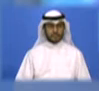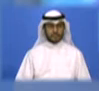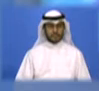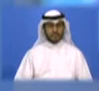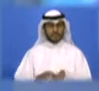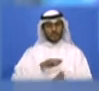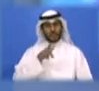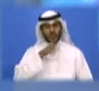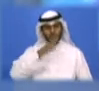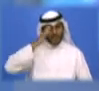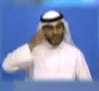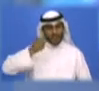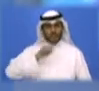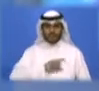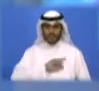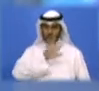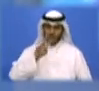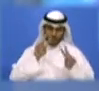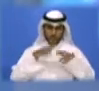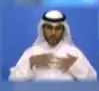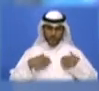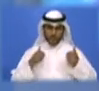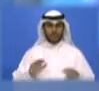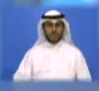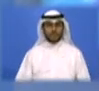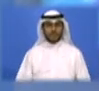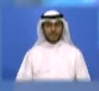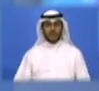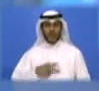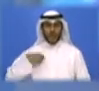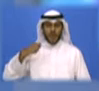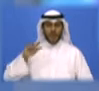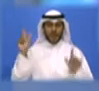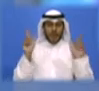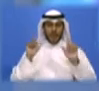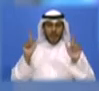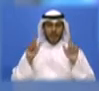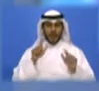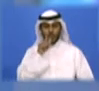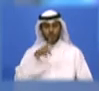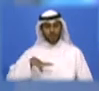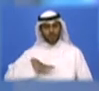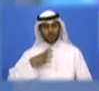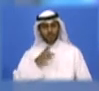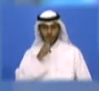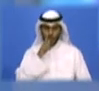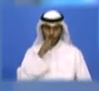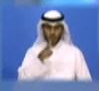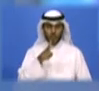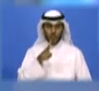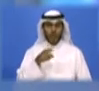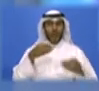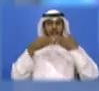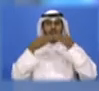أيها السادة، أهلا ومرحبا بكم. قال وزير الأعلام ووزير الدولة لشؤون الشباب الشيخ سلمان الحمود الصباح، قال إن